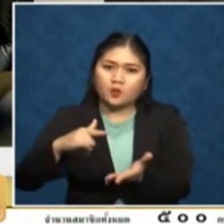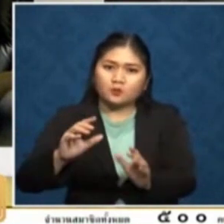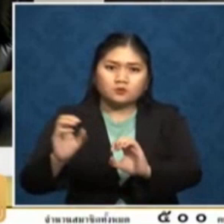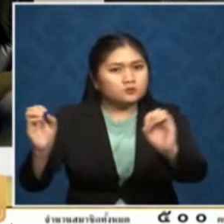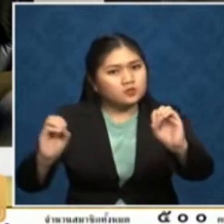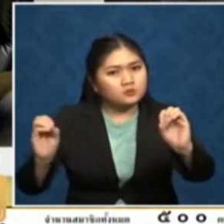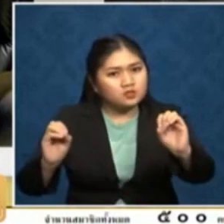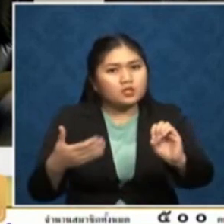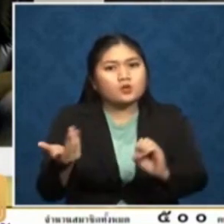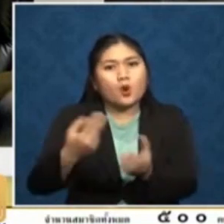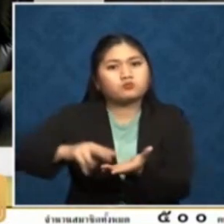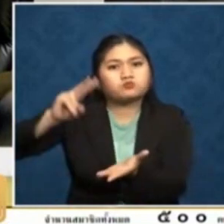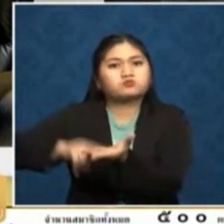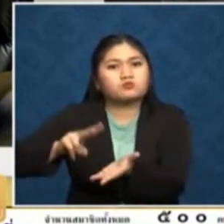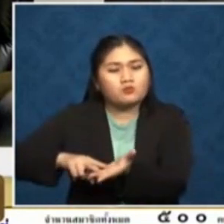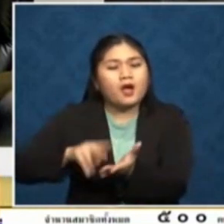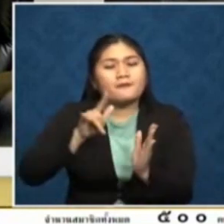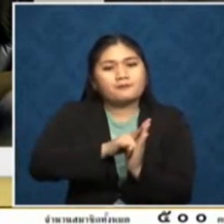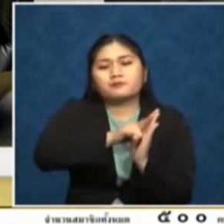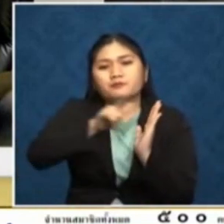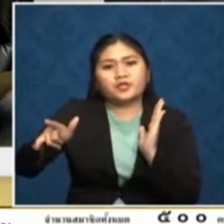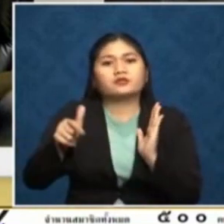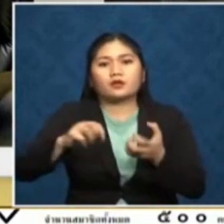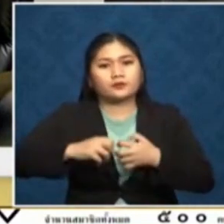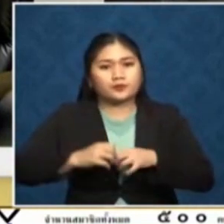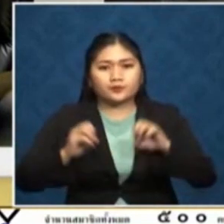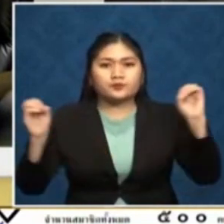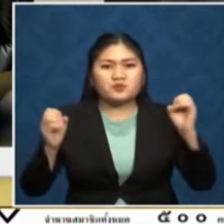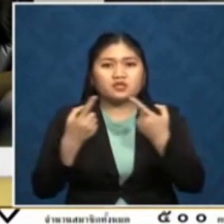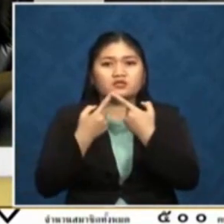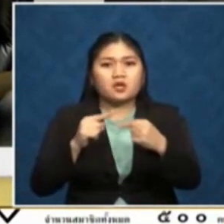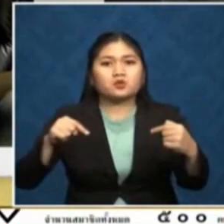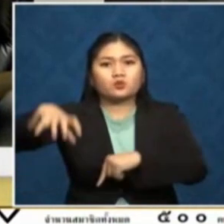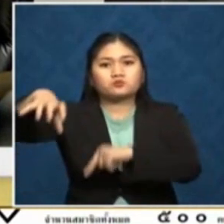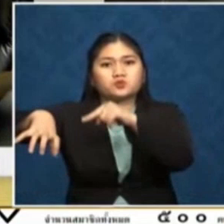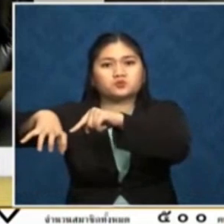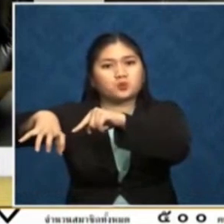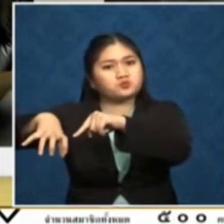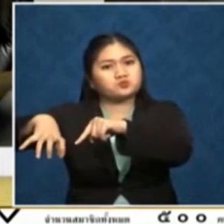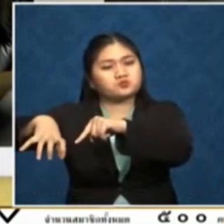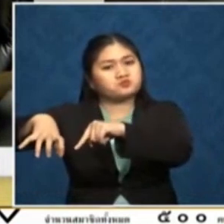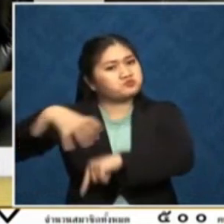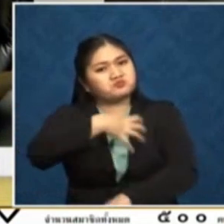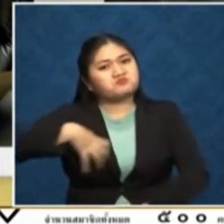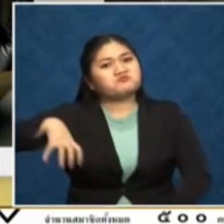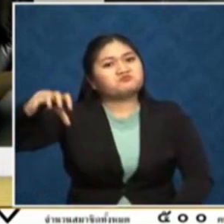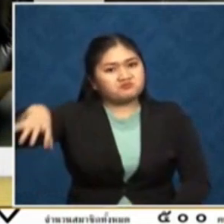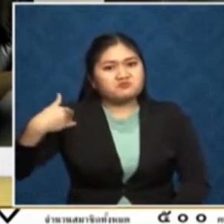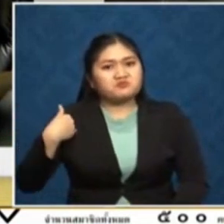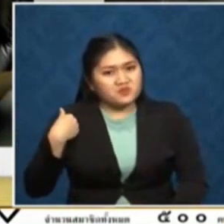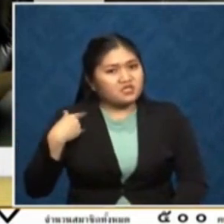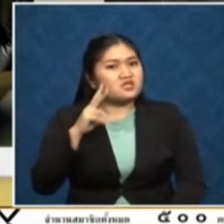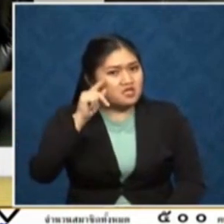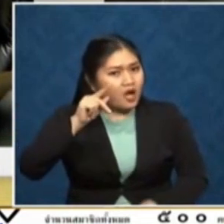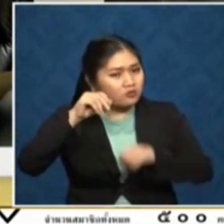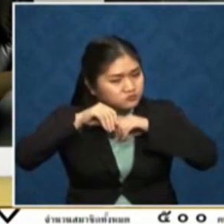ทศเพื่อไปทำธุรกิจก็ยังไม่ได้รับการตอบสนองนะครับสุดท้ายนะครับตนก็ไม่ได้ต่อพาสปอร์ตแล้ว